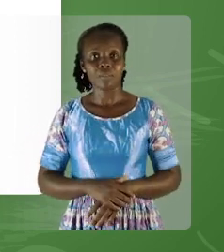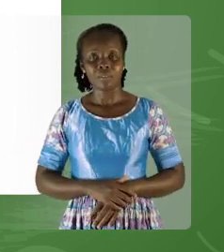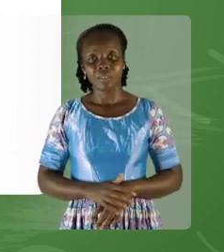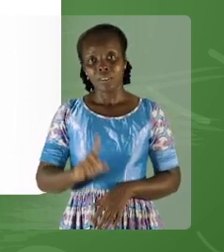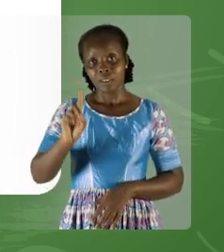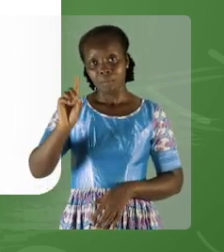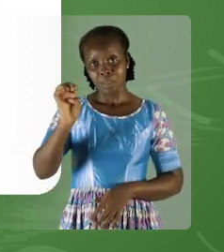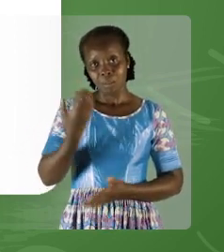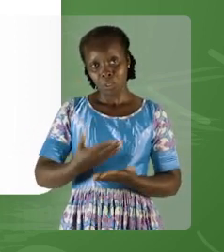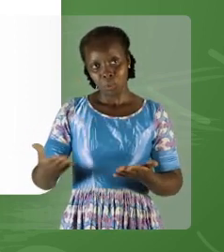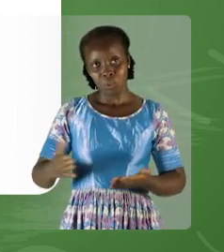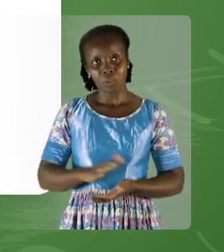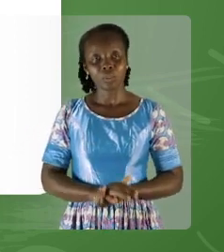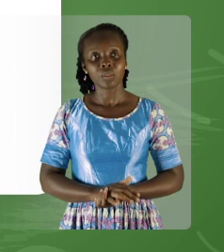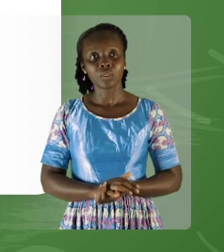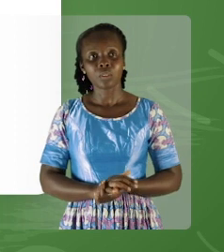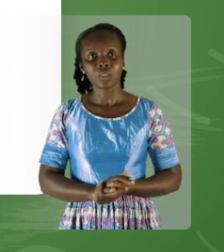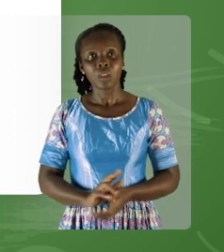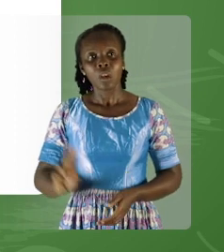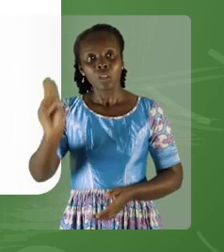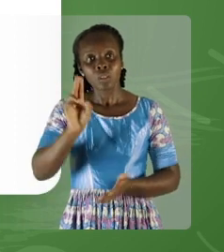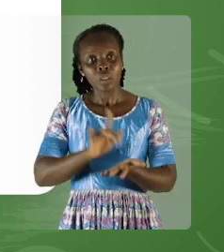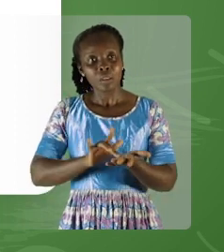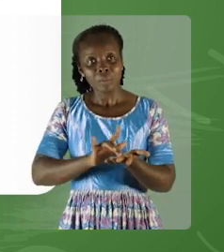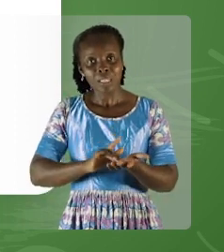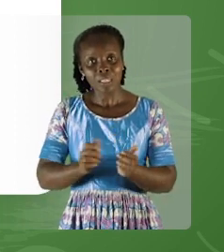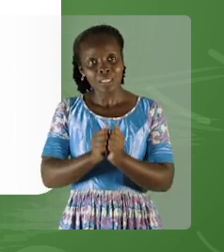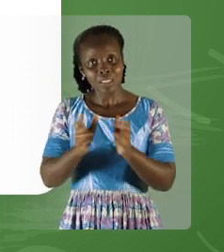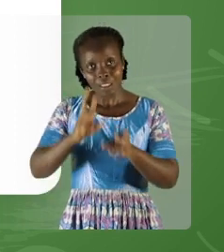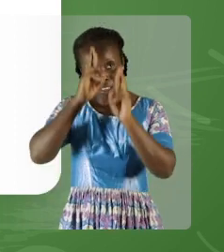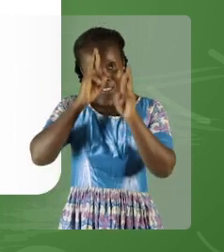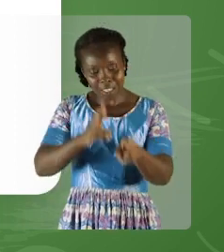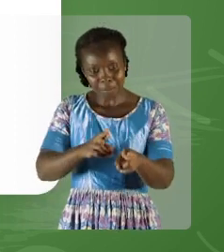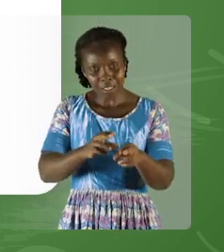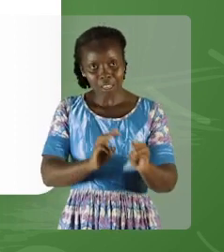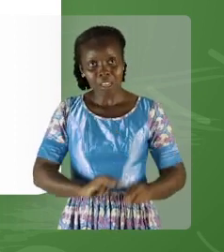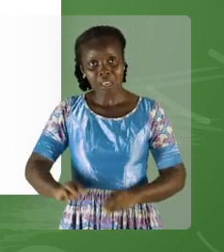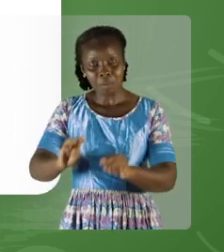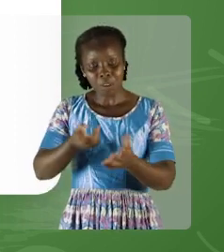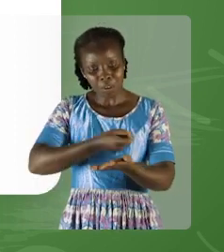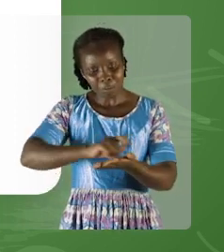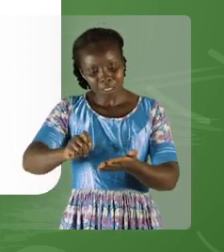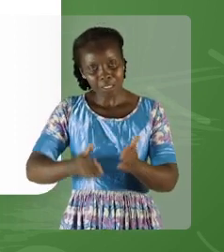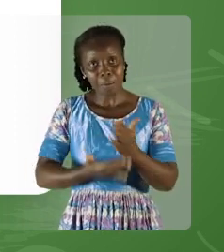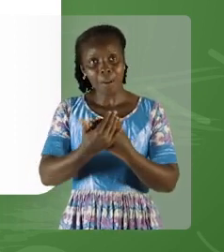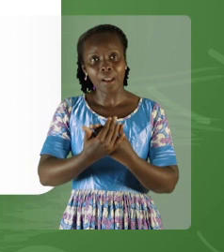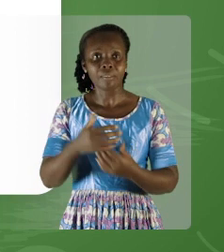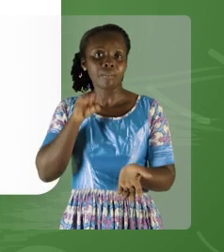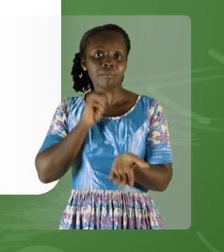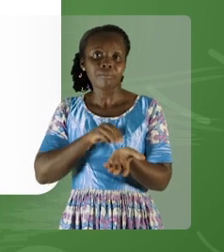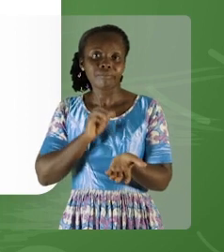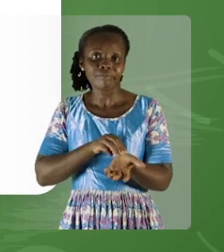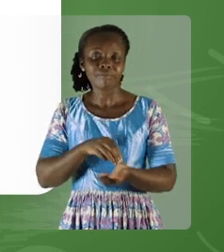Premièrement, prendre un médicament sans respecter la posologie prescrite par